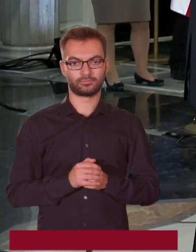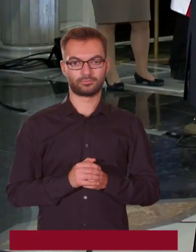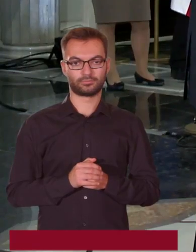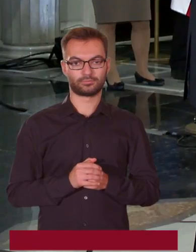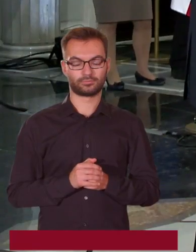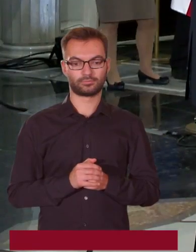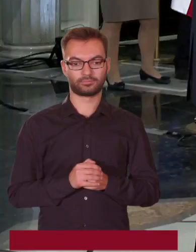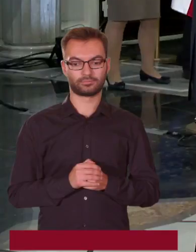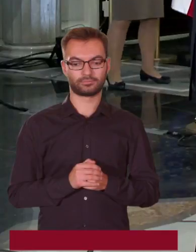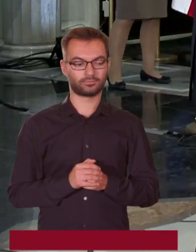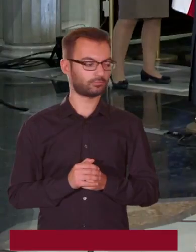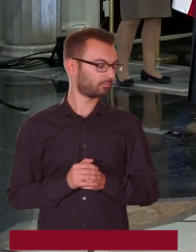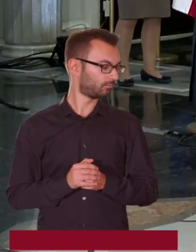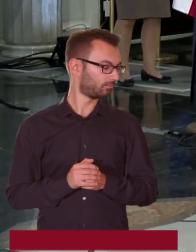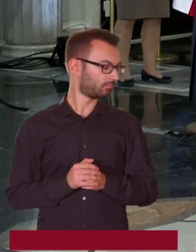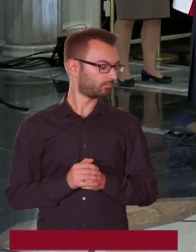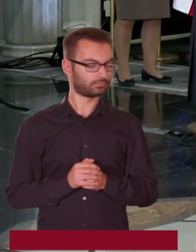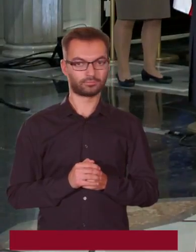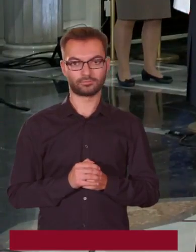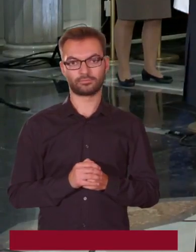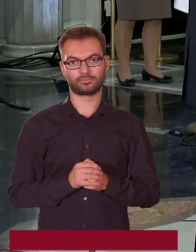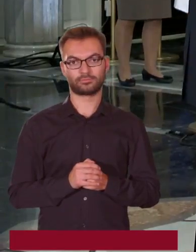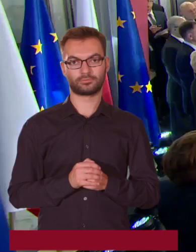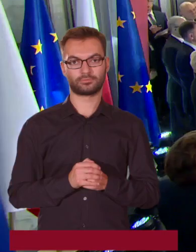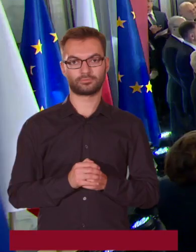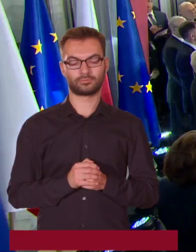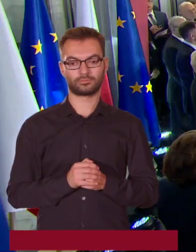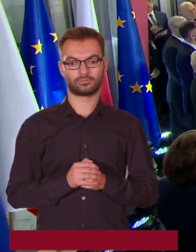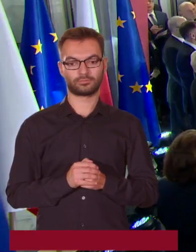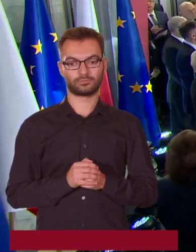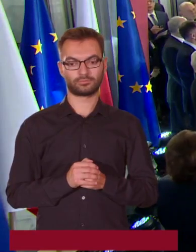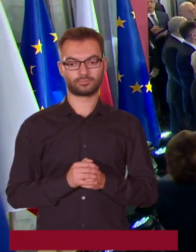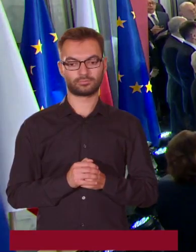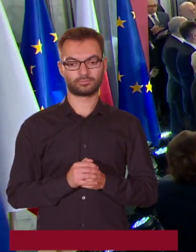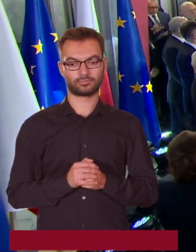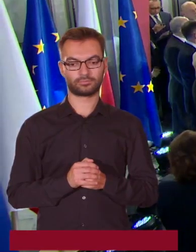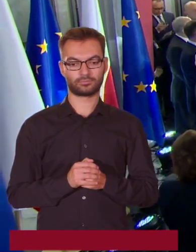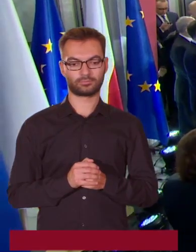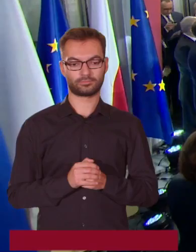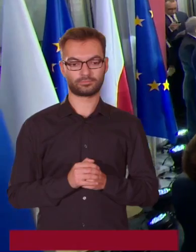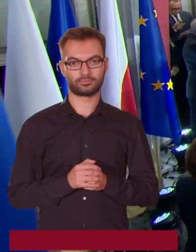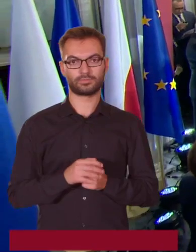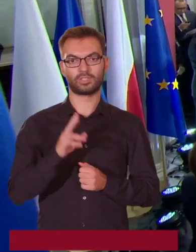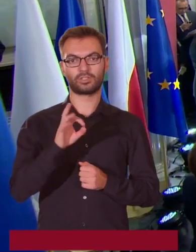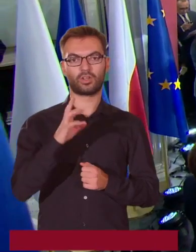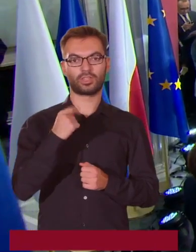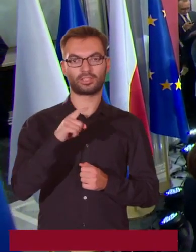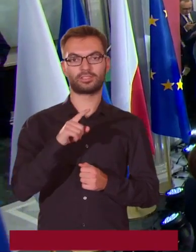Pomyłka, wyszedł pan Głębocki. Jeszcze raz trzeba pana Głębockiego. Pan Konrad Zygmunt Głębocki.